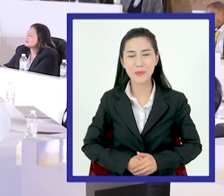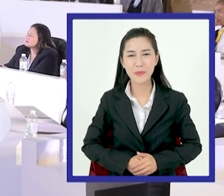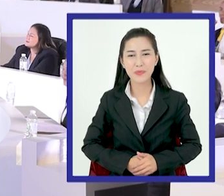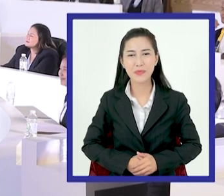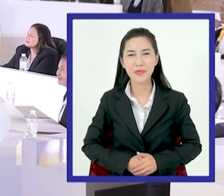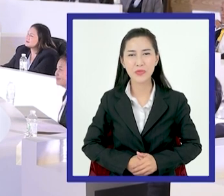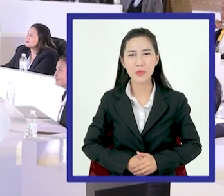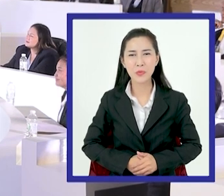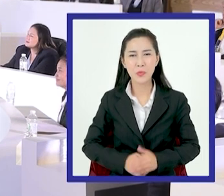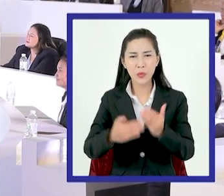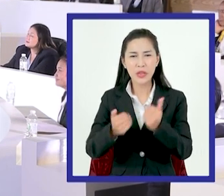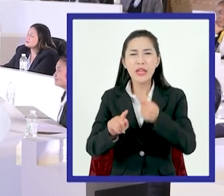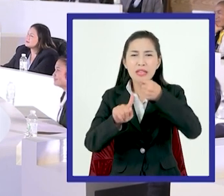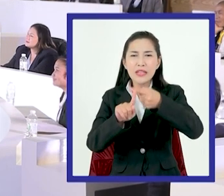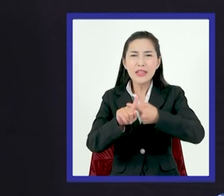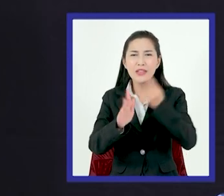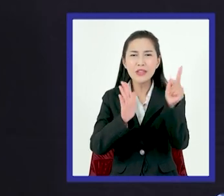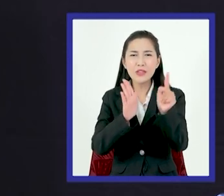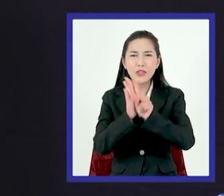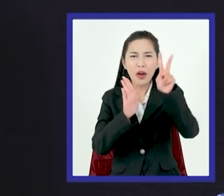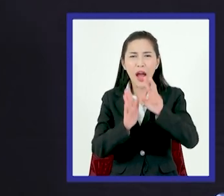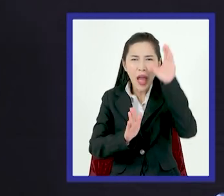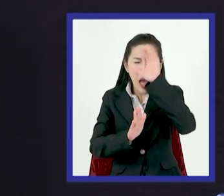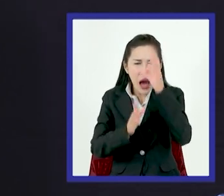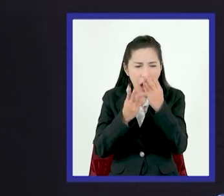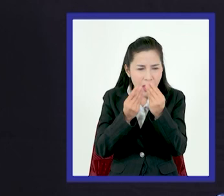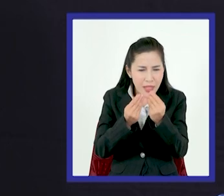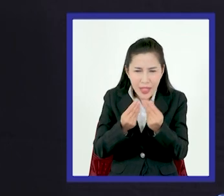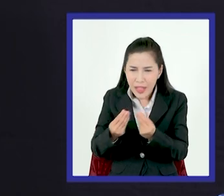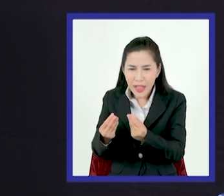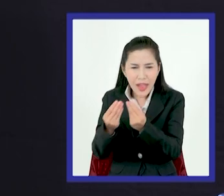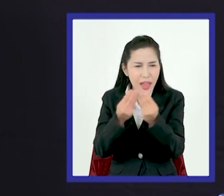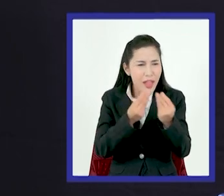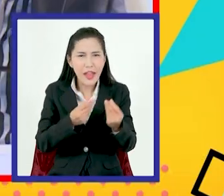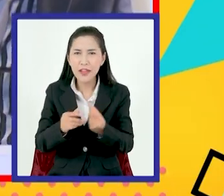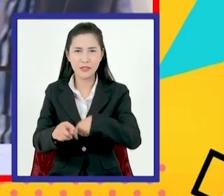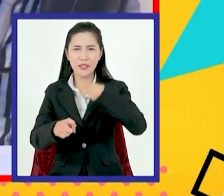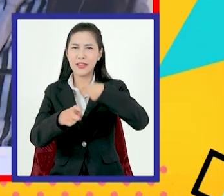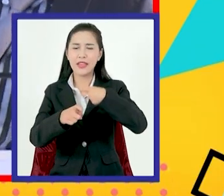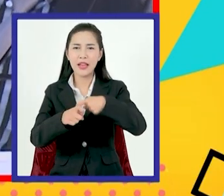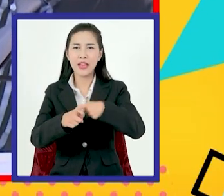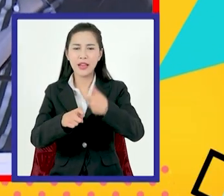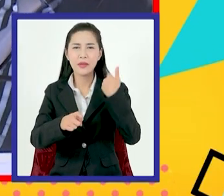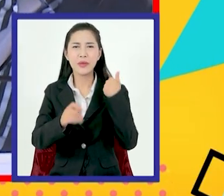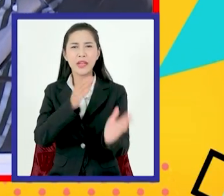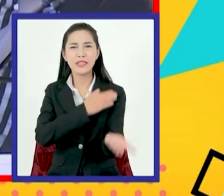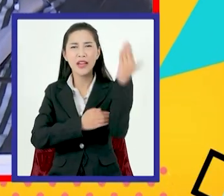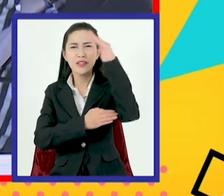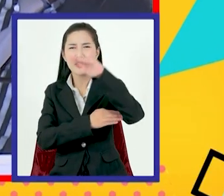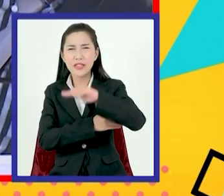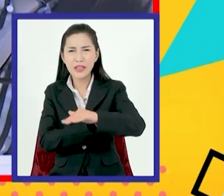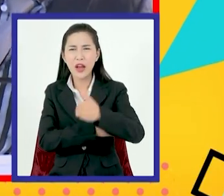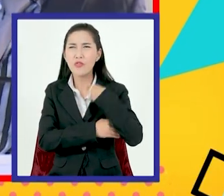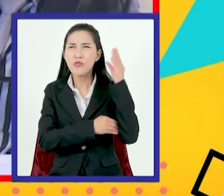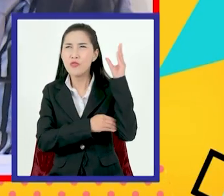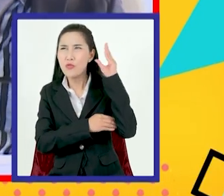ทุกวันนี้เดือนหนึ่งสองครั้งก็ยังหาเลขยากอยู่แล้วครับท่านประธานครับมันมีทั้งเช้ามีทั้งเย็นยังพันไม่ทันจบ